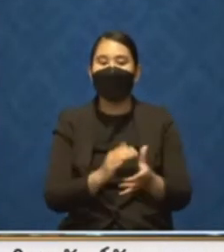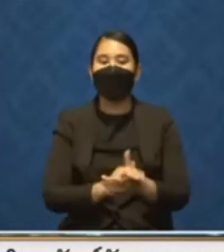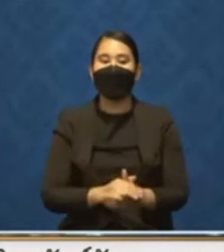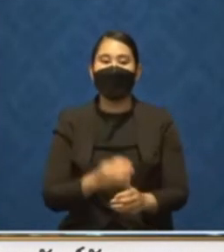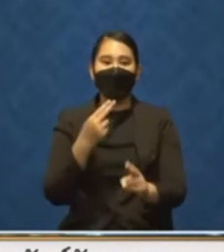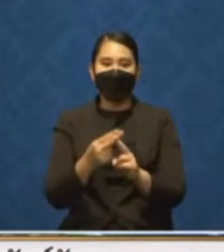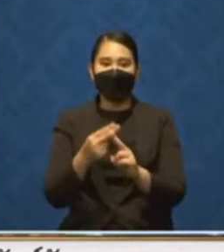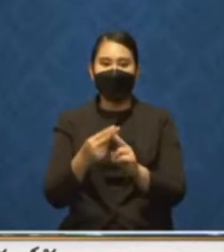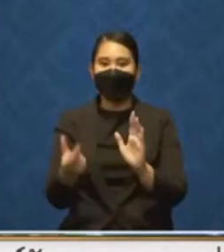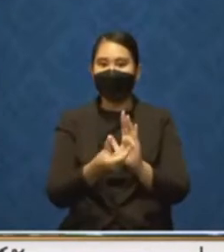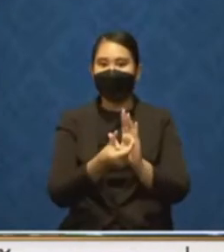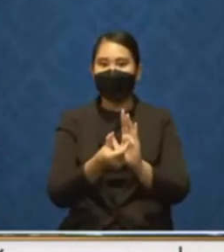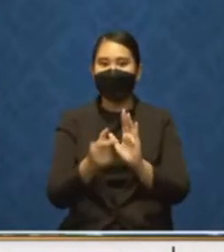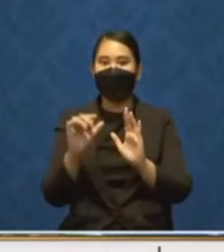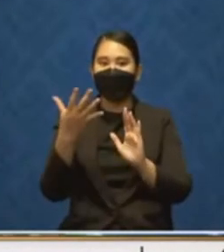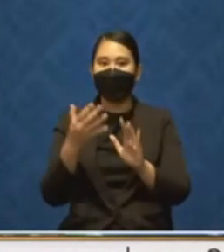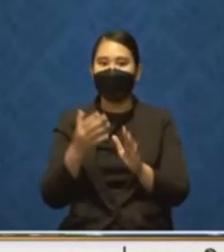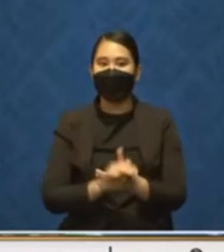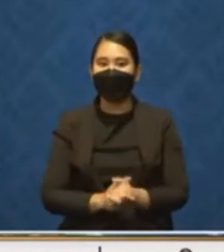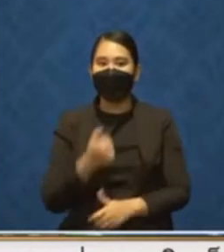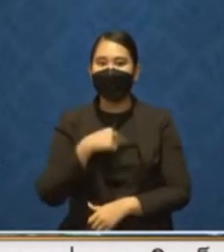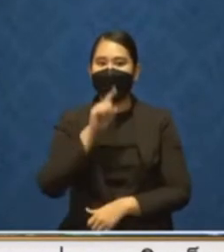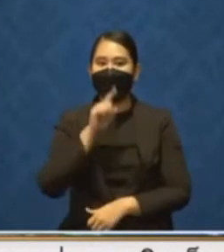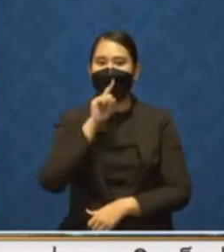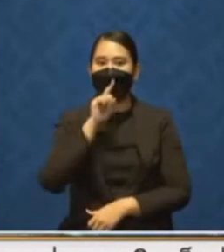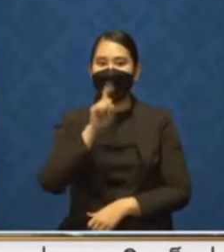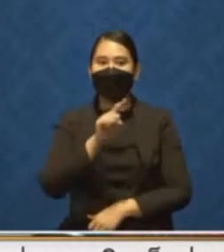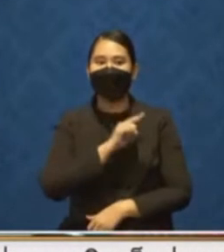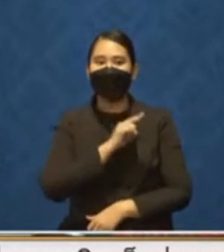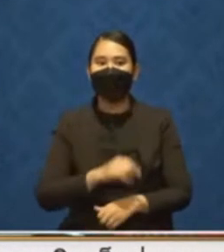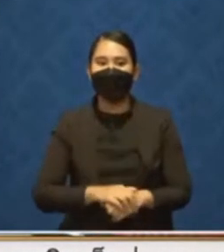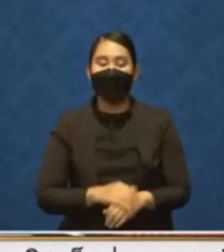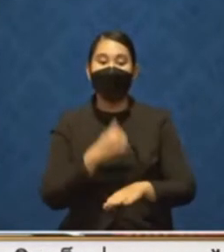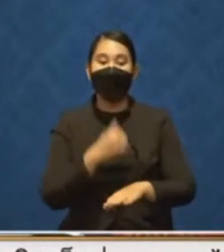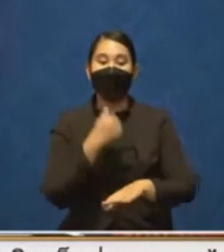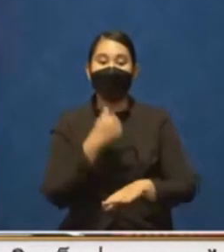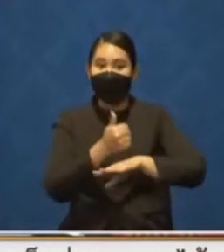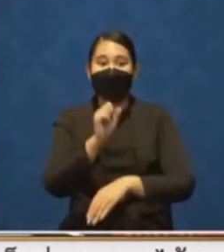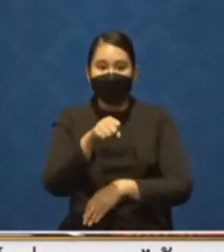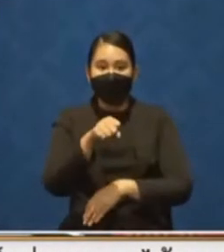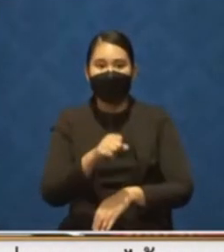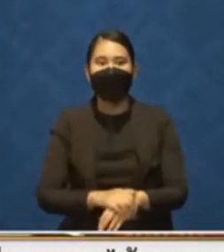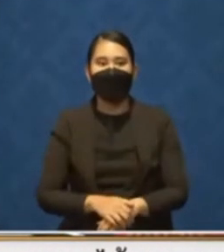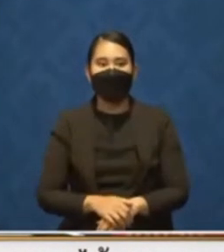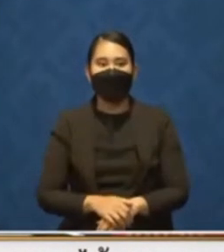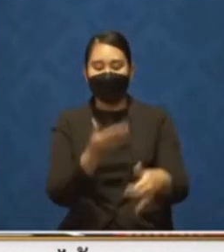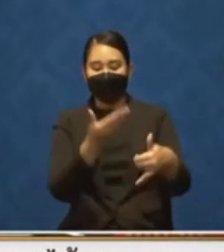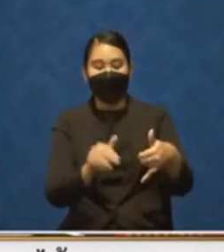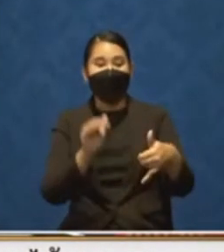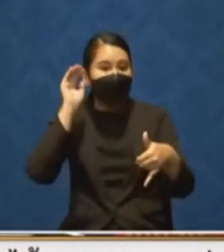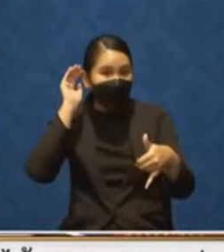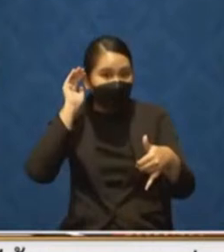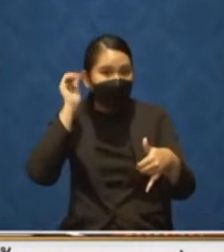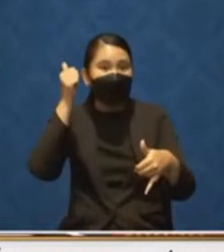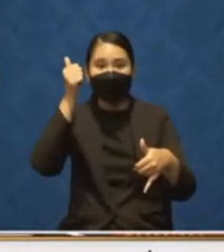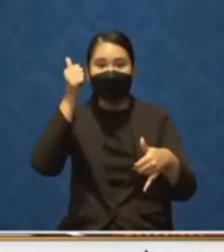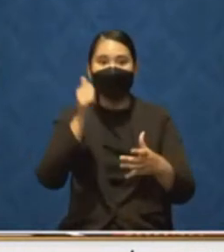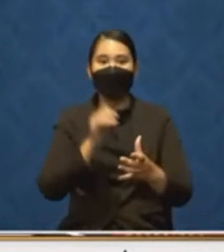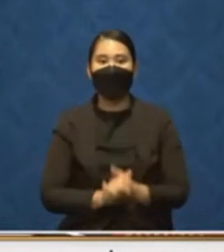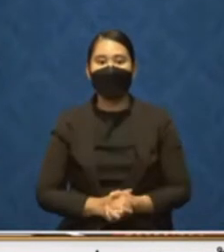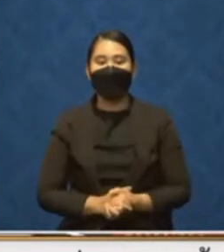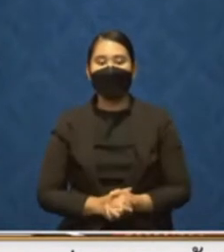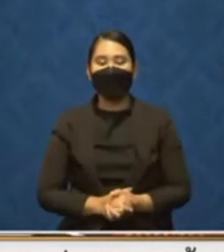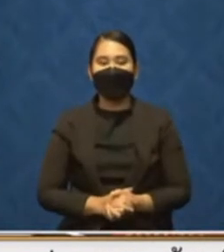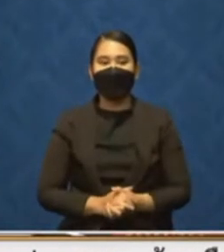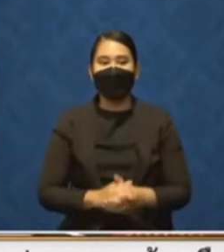นึงผมถามหาความรับผิดชอบของความเป็นผู้นำครับซึ่งพวกนี้เราไว้วางใจได้หรือเปล่าสิ่งที่น่าจะประทานเห็นอยู่นี้คือ